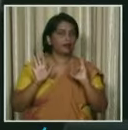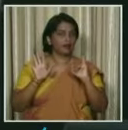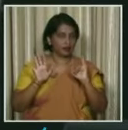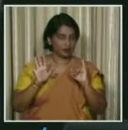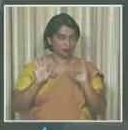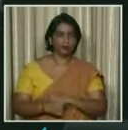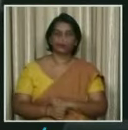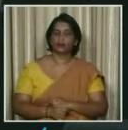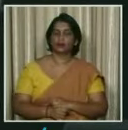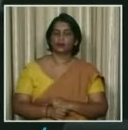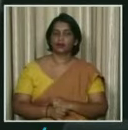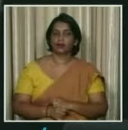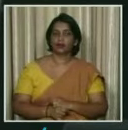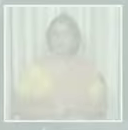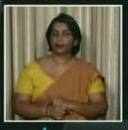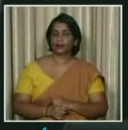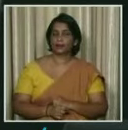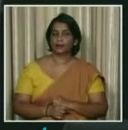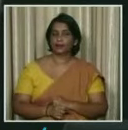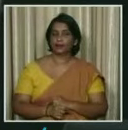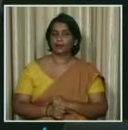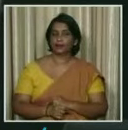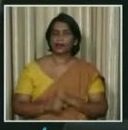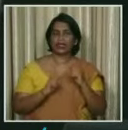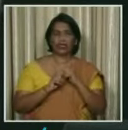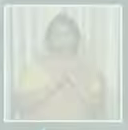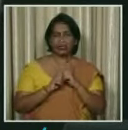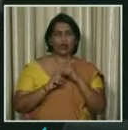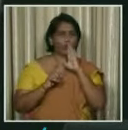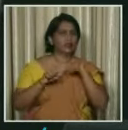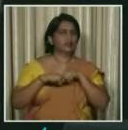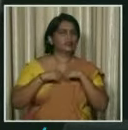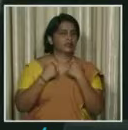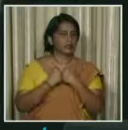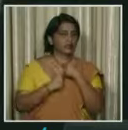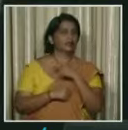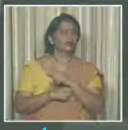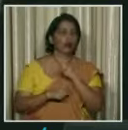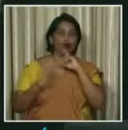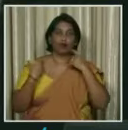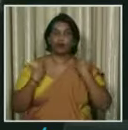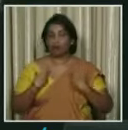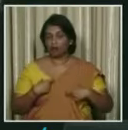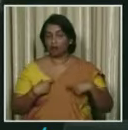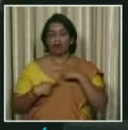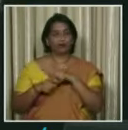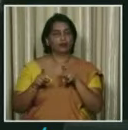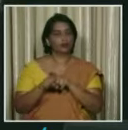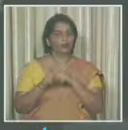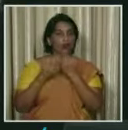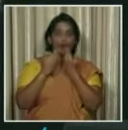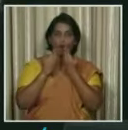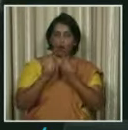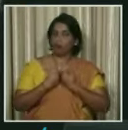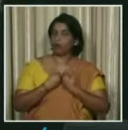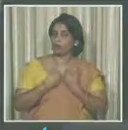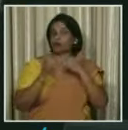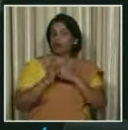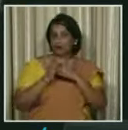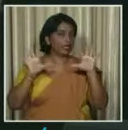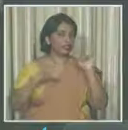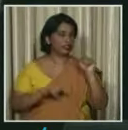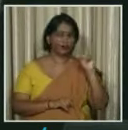වෙනිදාට යෙදිලා තියෙනවා. ඩෙන්ටන් රොඩෙක් ඇන් ඩේවිඩ්සන් කියන සමාගම තමයි මේක නීතිච්චවරුන් හැටියට අපිට උපදේශන සේවය ලබා